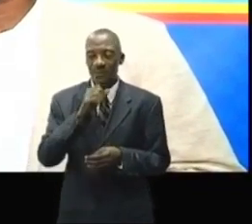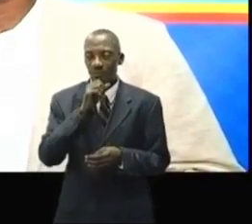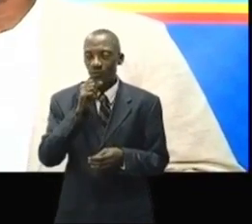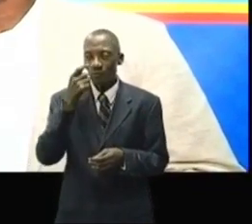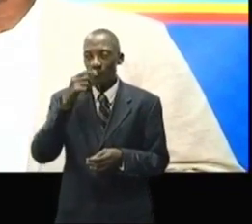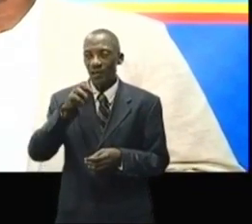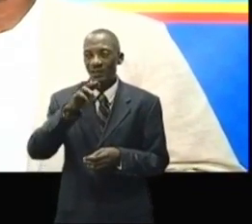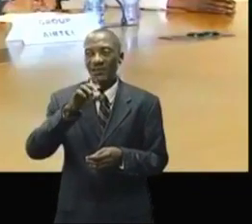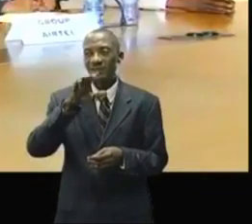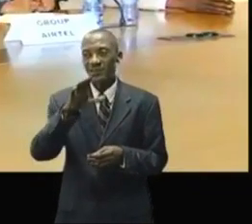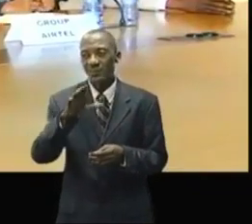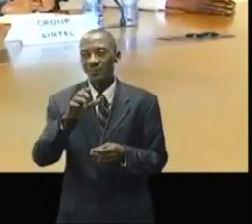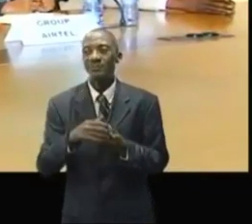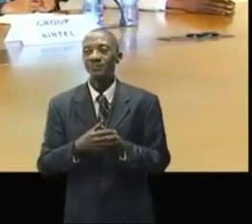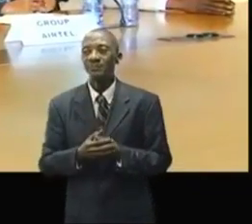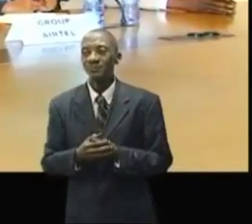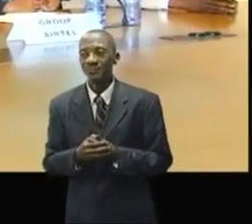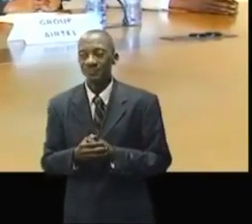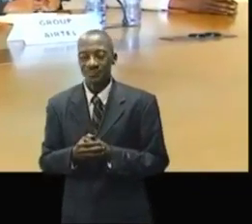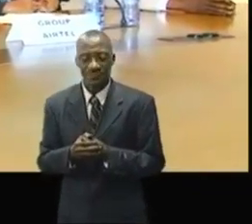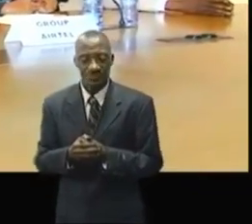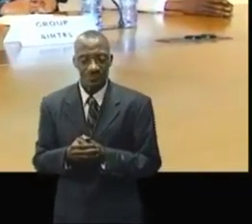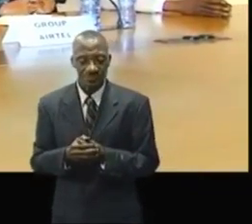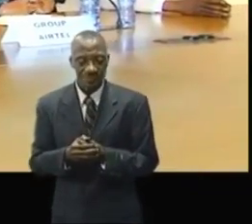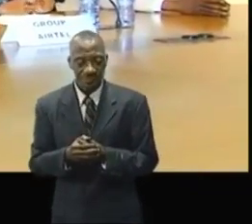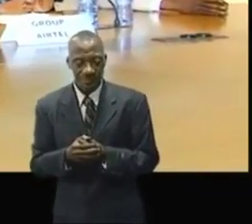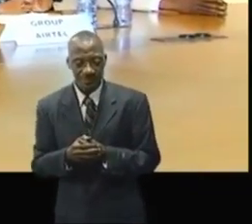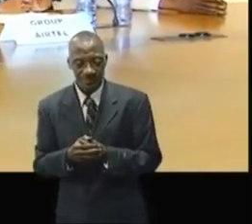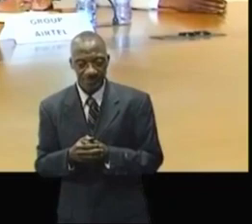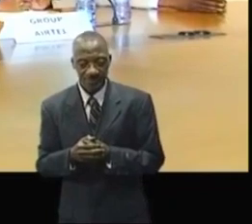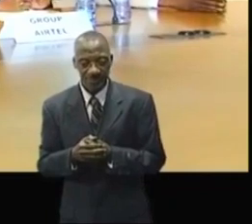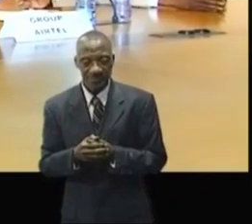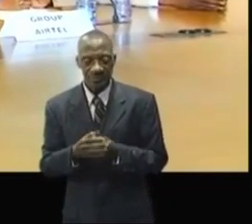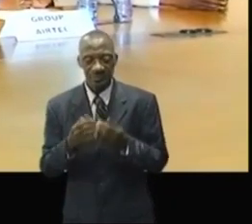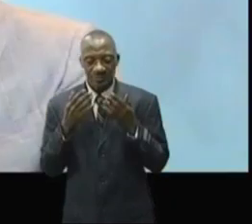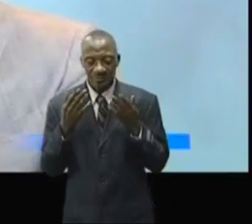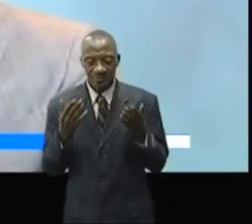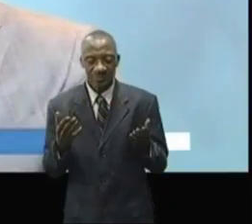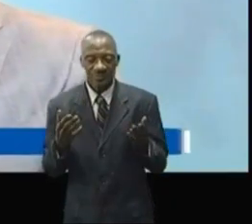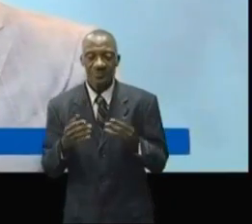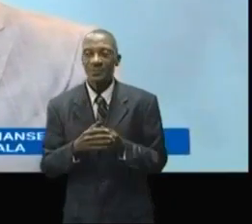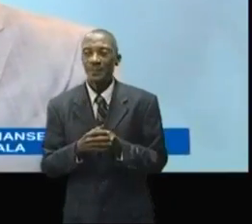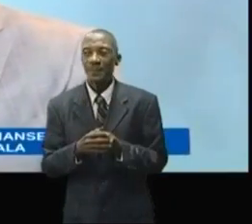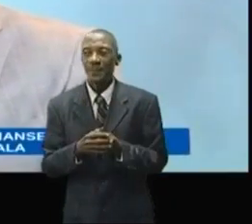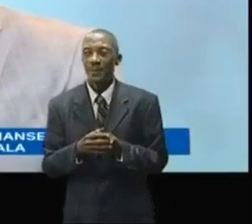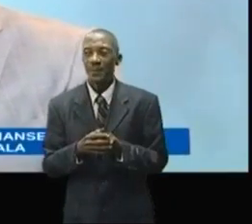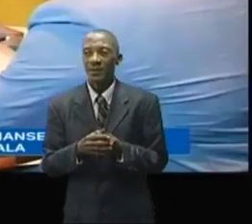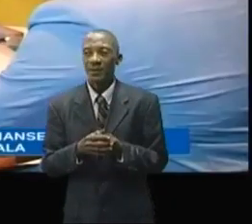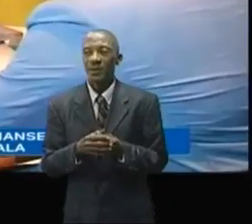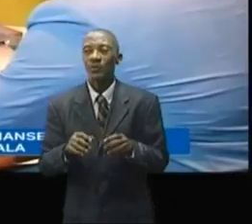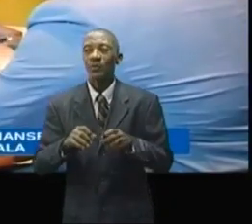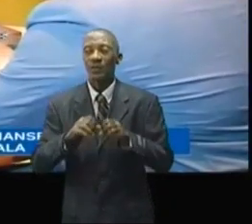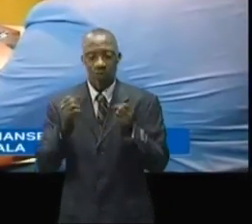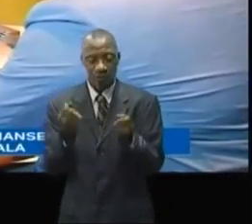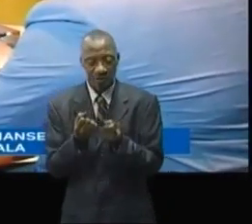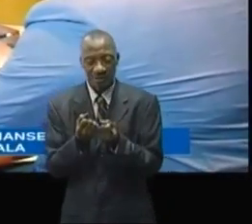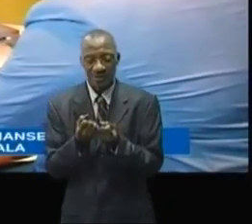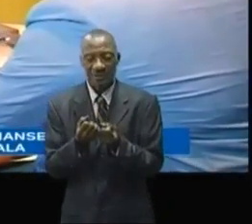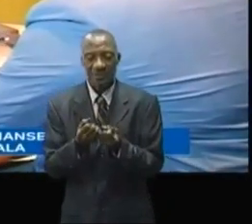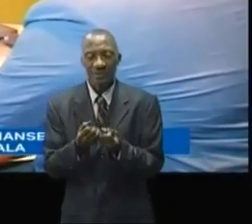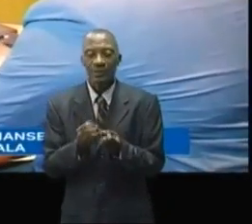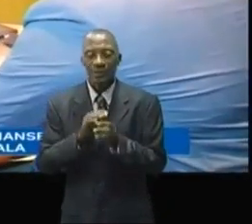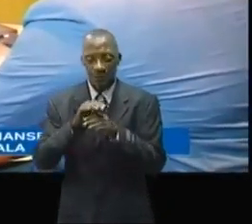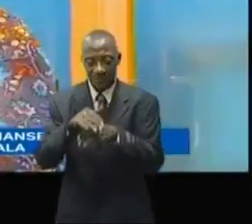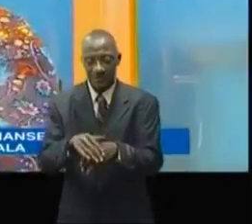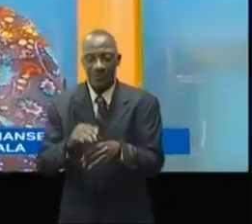services de télécommunications. Au sortir de ces échanges, le groupe RTL a émis le vœu d'accompagner le gouvernement congolais pour rendre